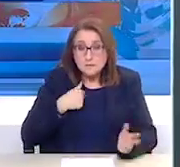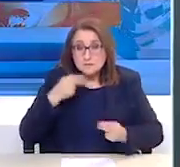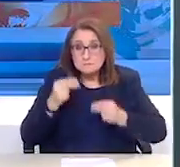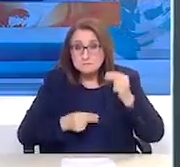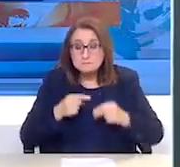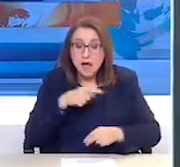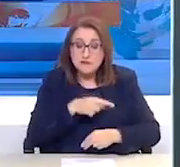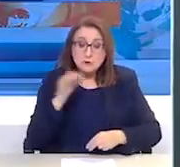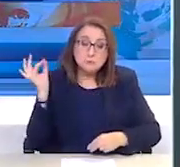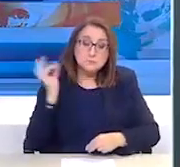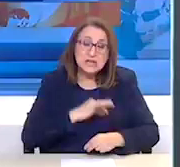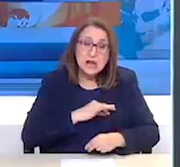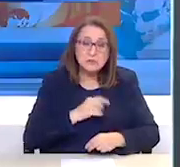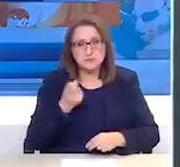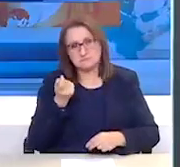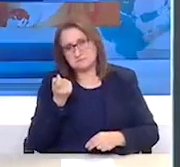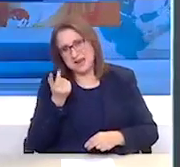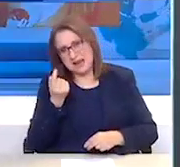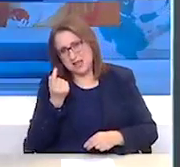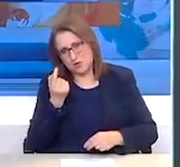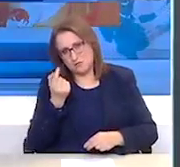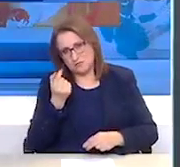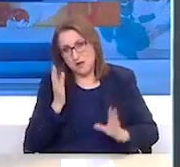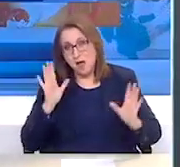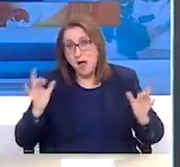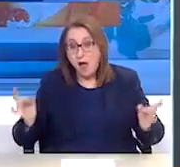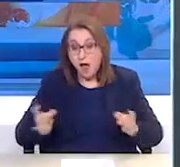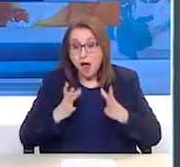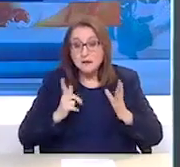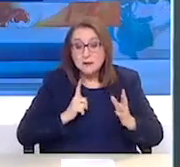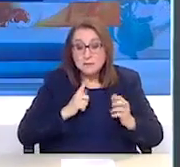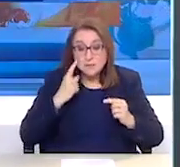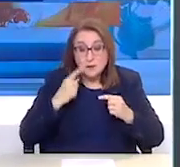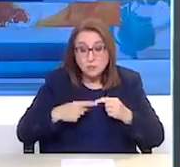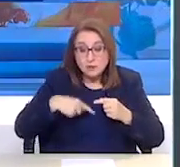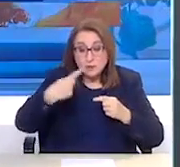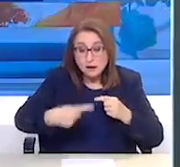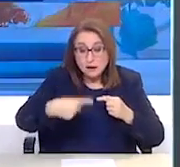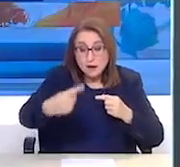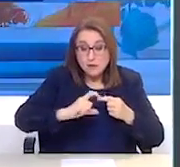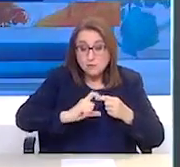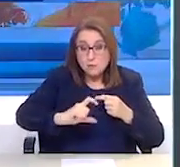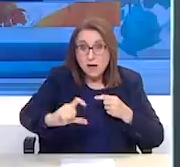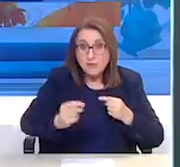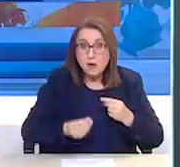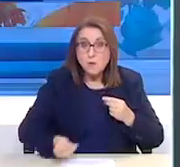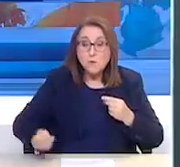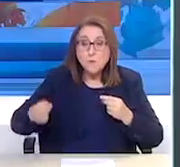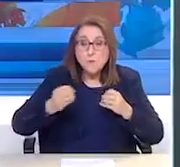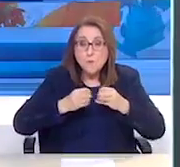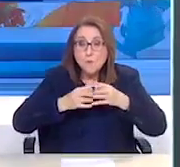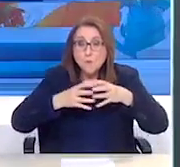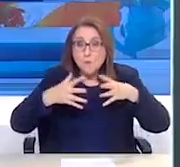Το όφελος μια τέτοιας πρακτικής μπορεί να αυξηθεί, αν αυξηθεί περαιτέρω η μετάδοση στις επόμενες εβδομάδες. Όπως θυμάστε, έχω ζητήσει